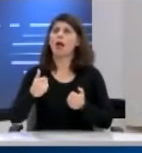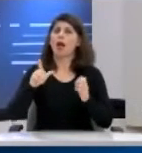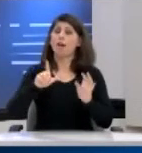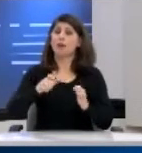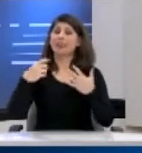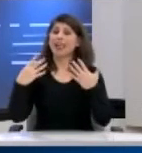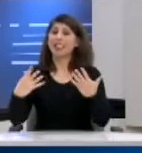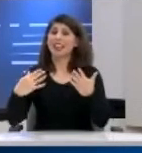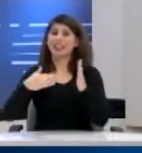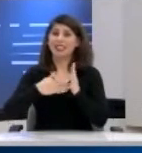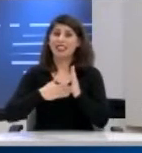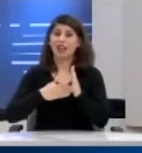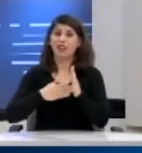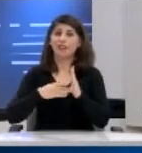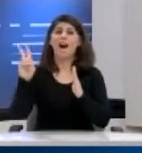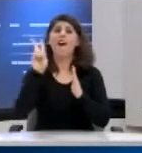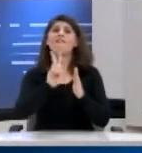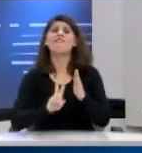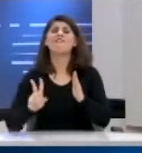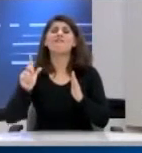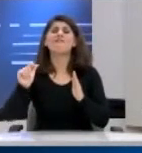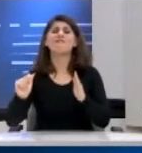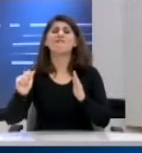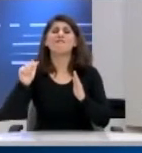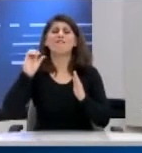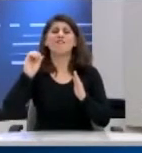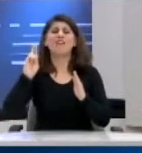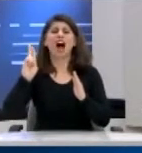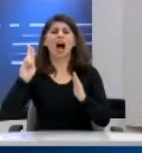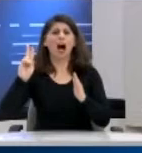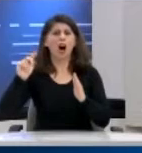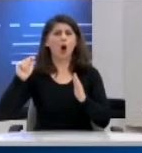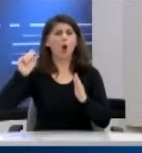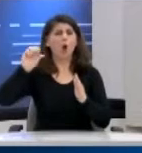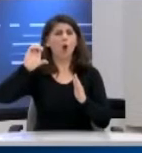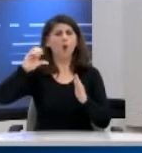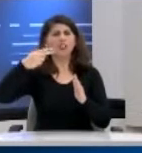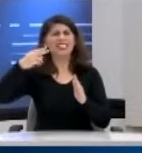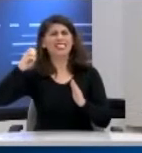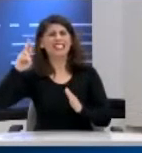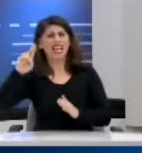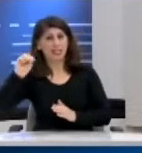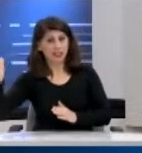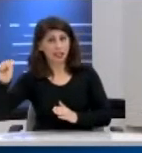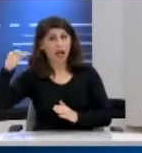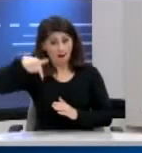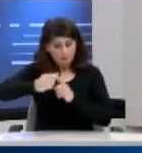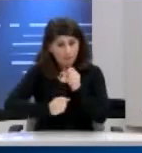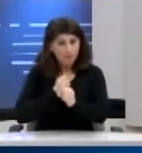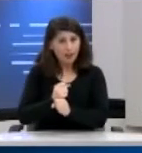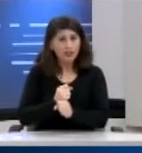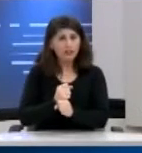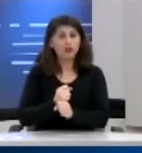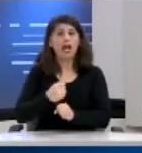79.000 vouchers για τους ραδιοφωνικούς σταθμούς και φέτος εμείς έχουμε δώσει 127.000